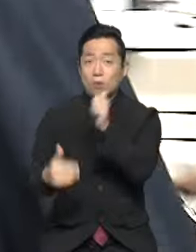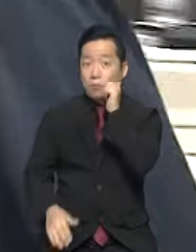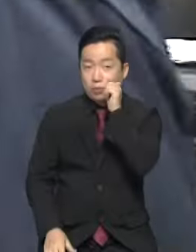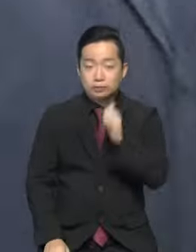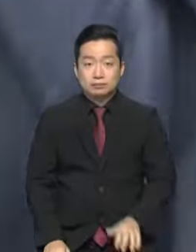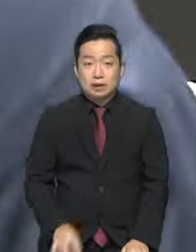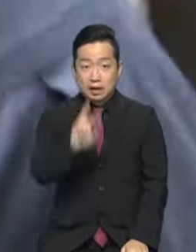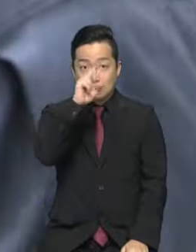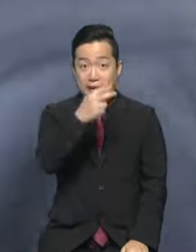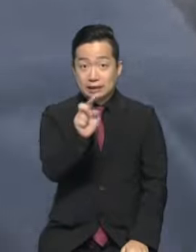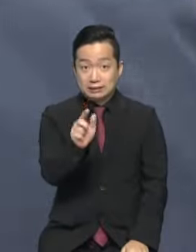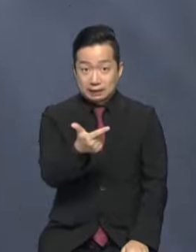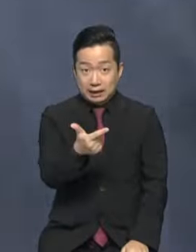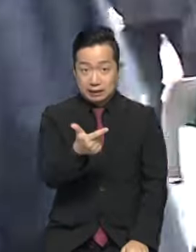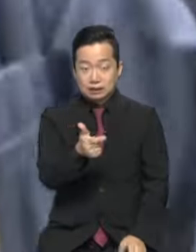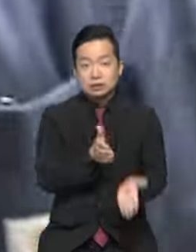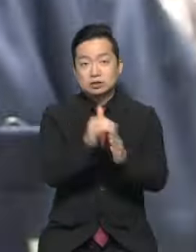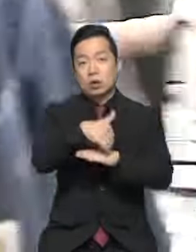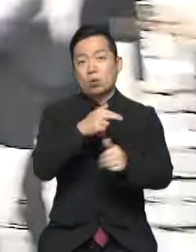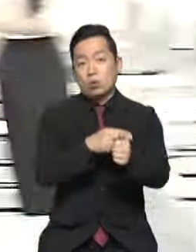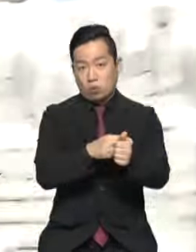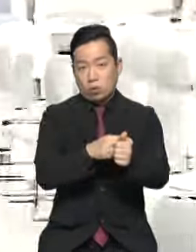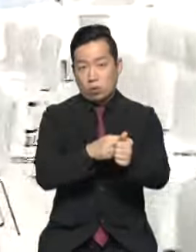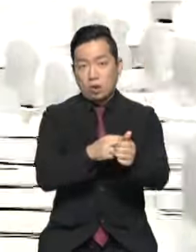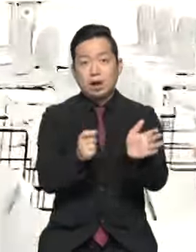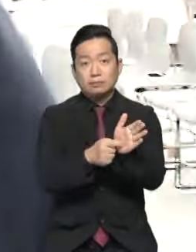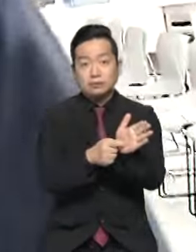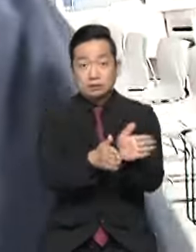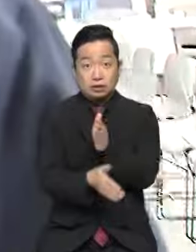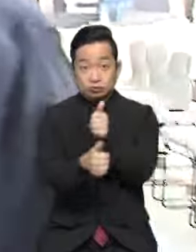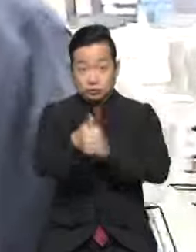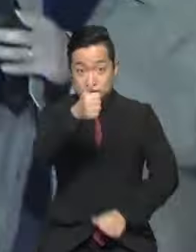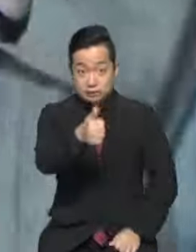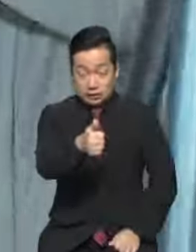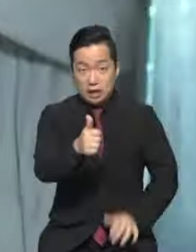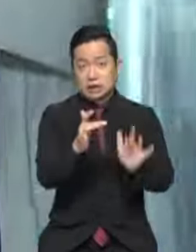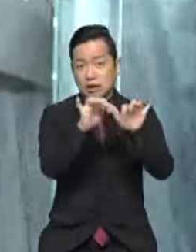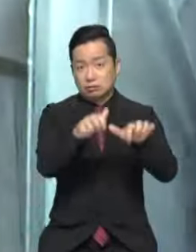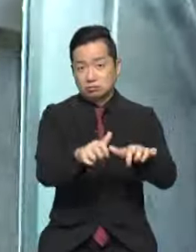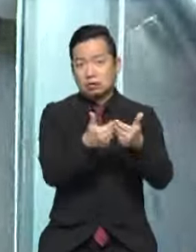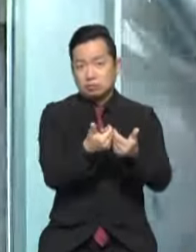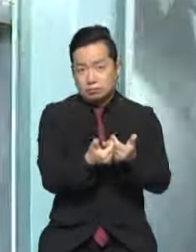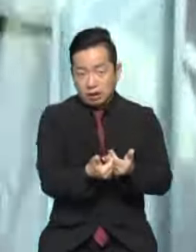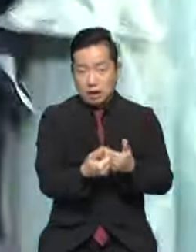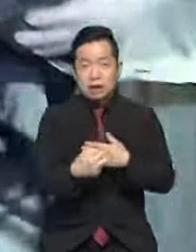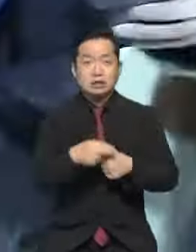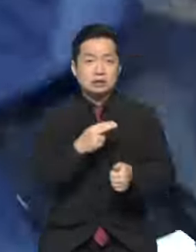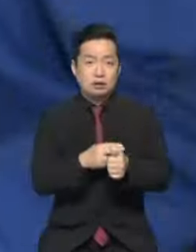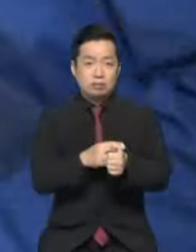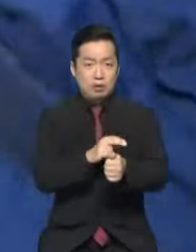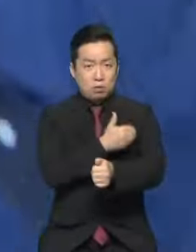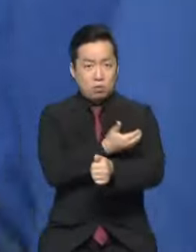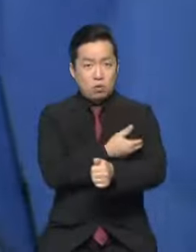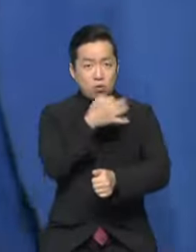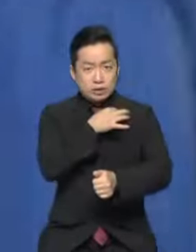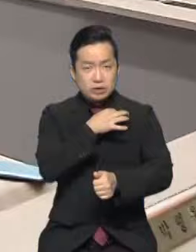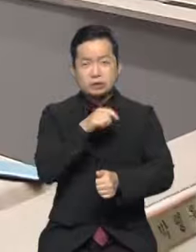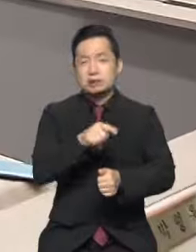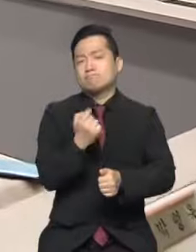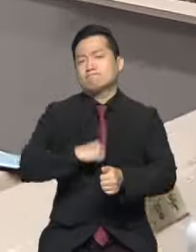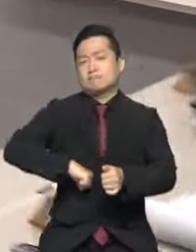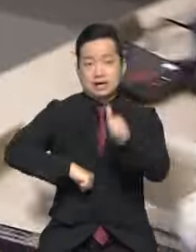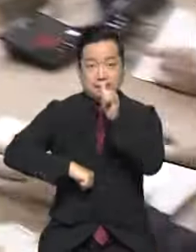협의회 비상대책위원장과 온라인상 갈등을 빚으면서 의협의 중대한 권익을 위반했다는 주장도 포함됐습니다.